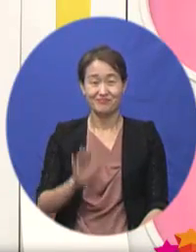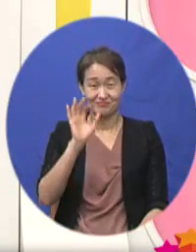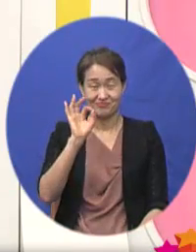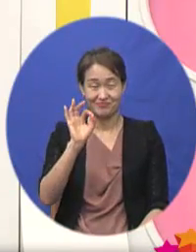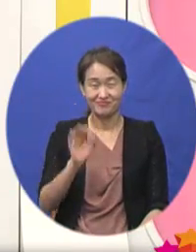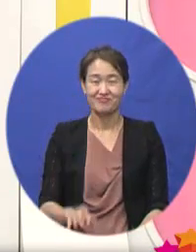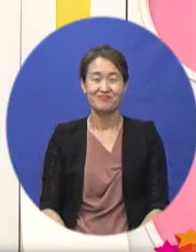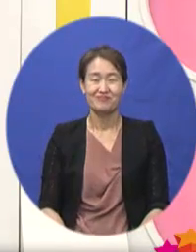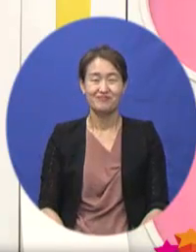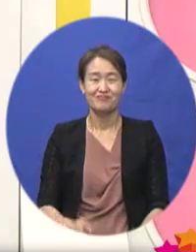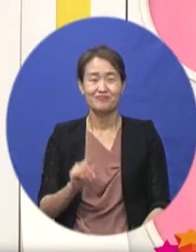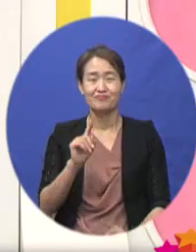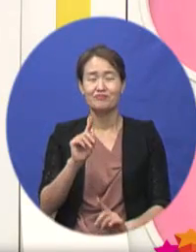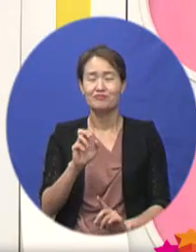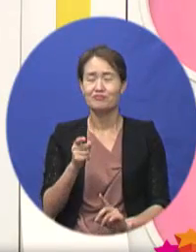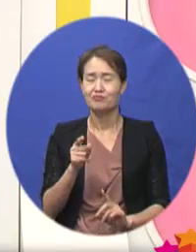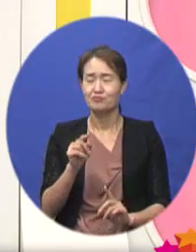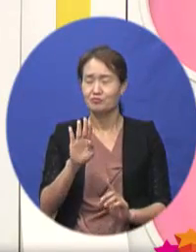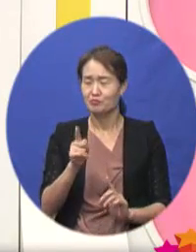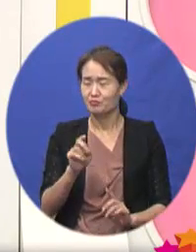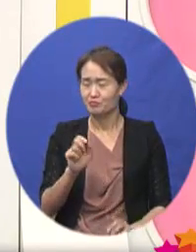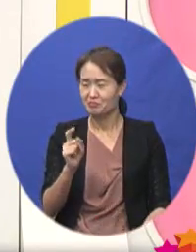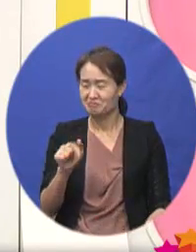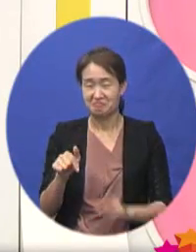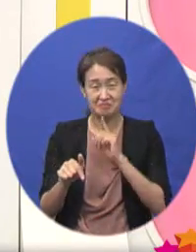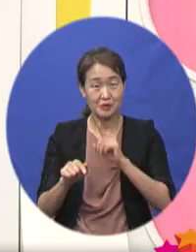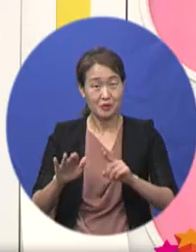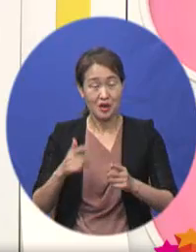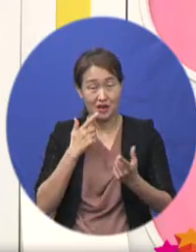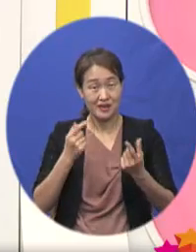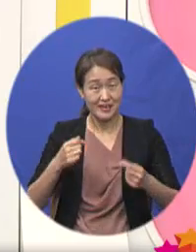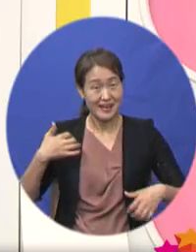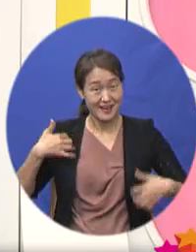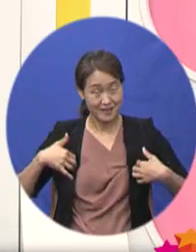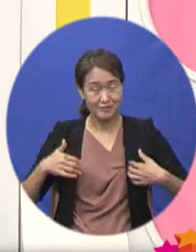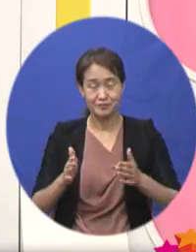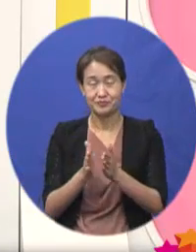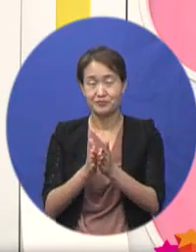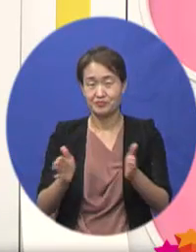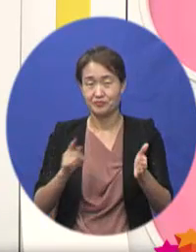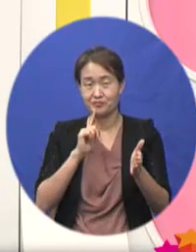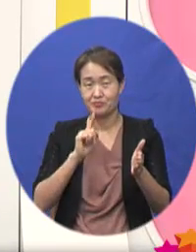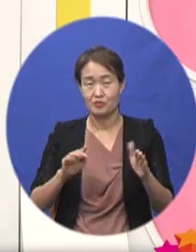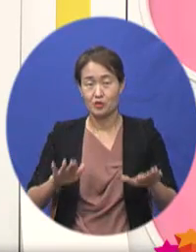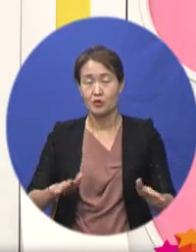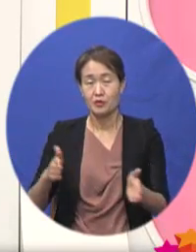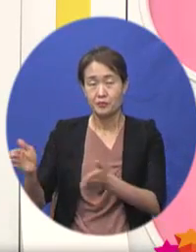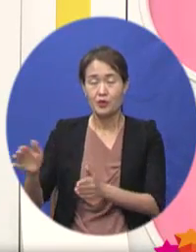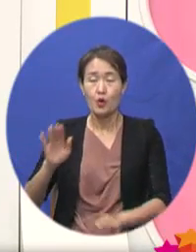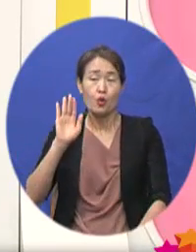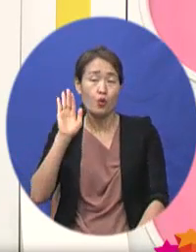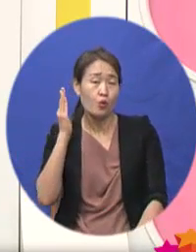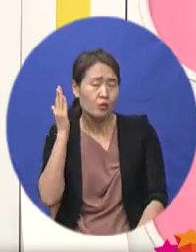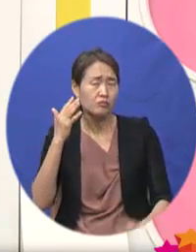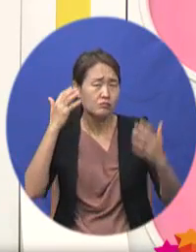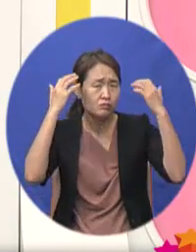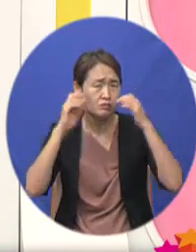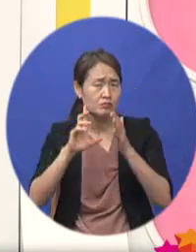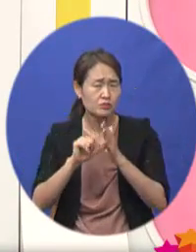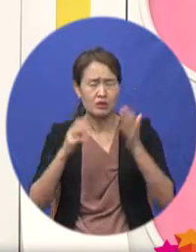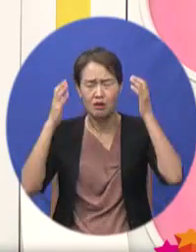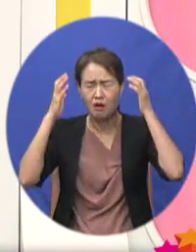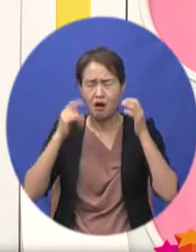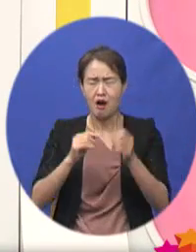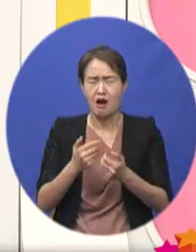씨. 예, 예, 예. 자, 이렇게 좀 활기차게 시작해 보겠습니다. 근데 네. 이렇게 요즘에는요 여름철이라 그런지 막